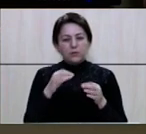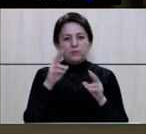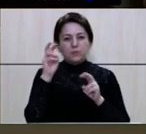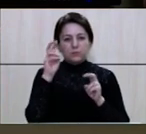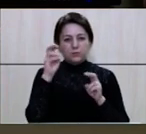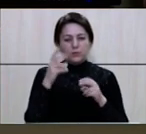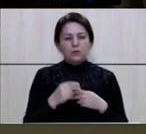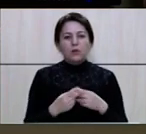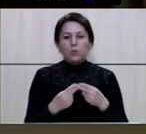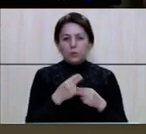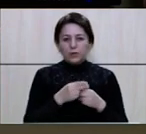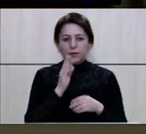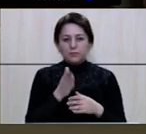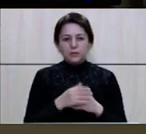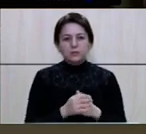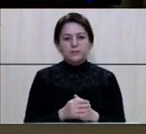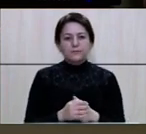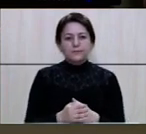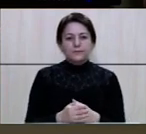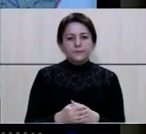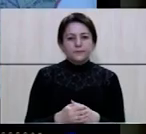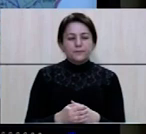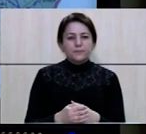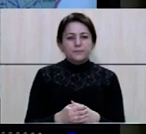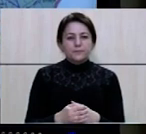mavzusini o'tamiz.